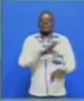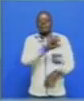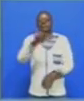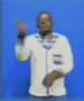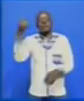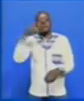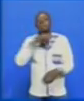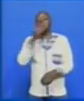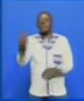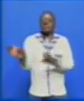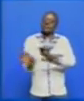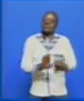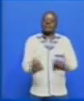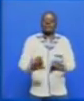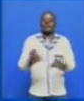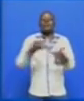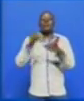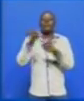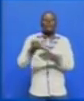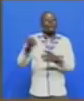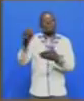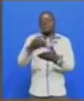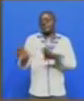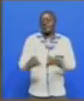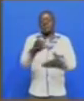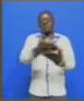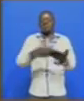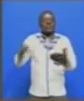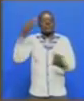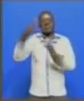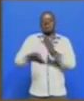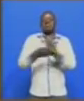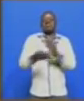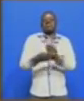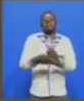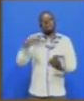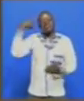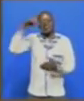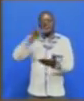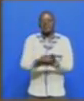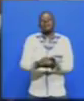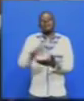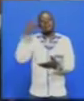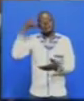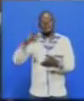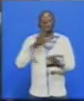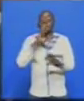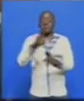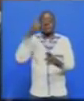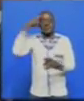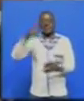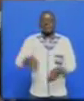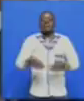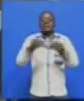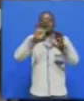tout exécutés ou exécutés avec une partie du budget alloué. Ce sont là des réalités qui désolent la